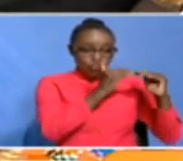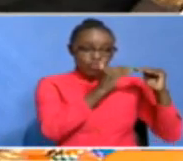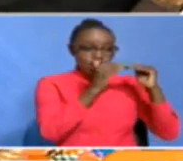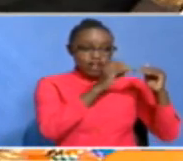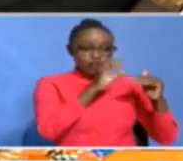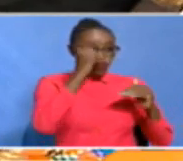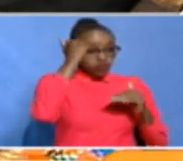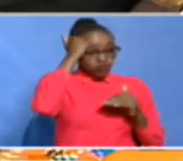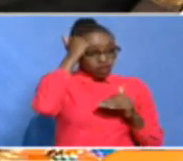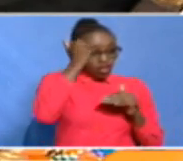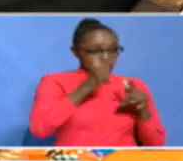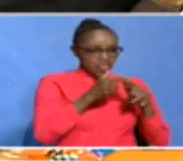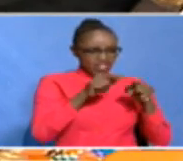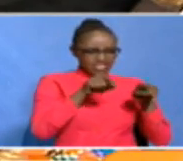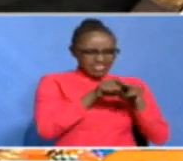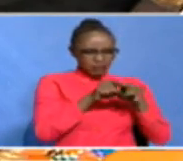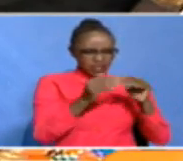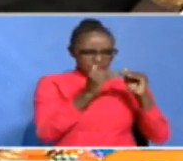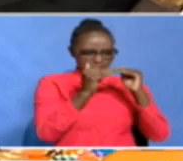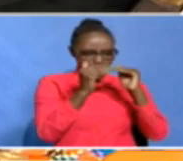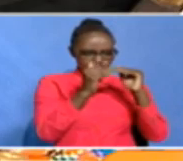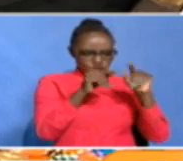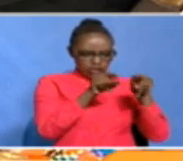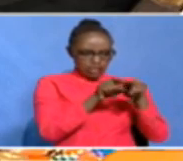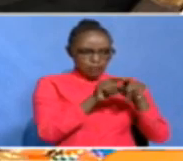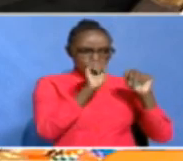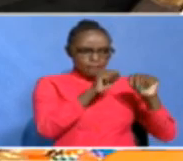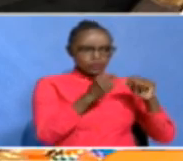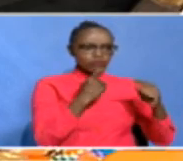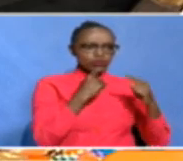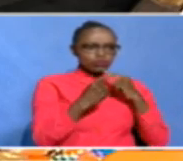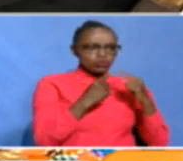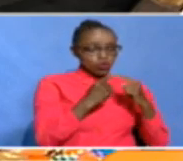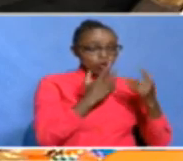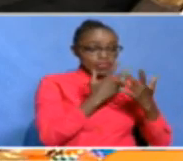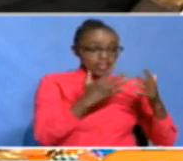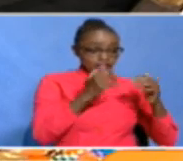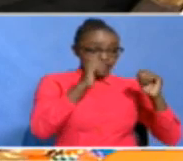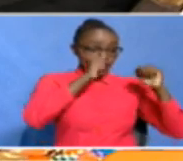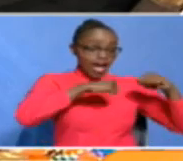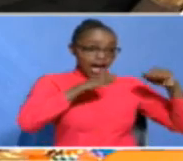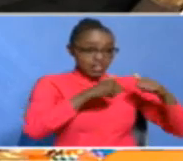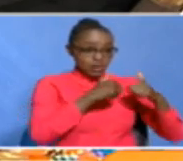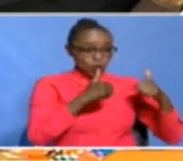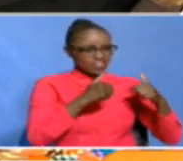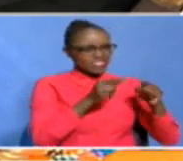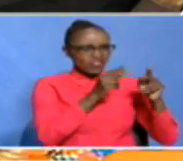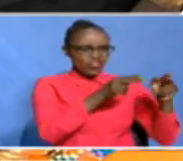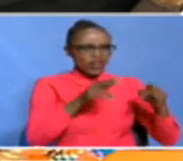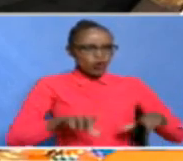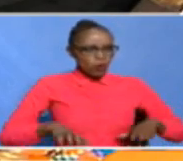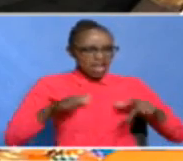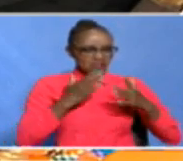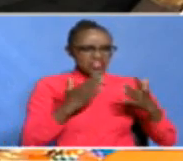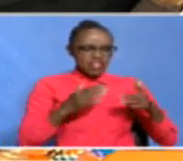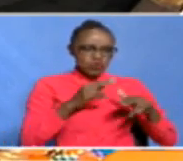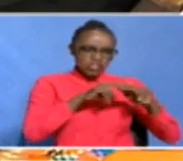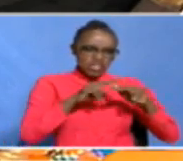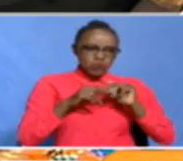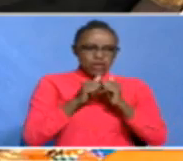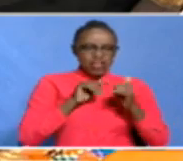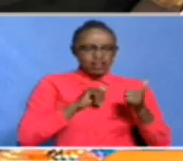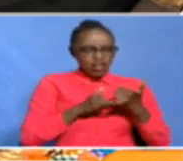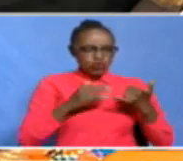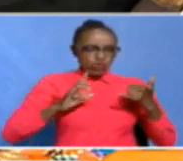lina kidogo linaambatana. Mnaweza kuzungumza mambo mkaelewana. Ya kimaisha tu. Mmekaa na mke wako mahali